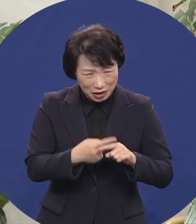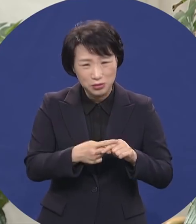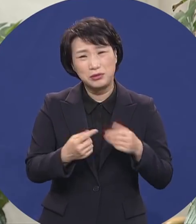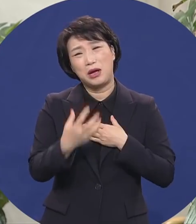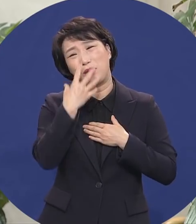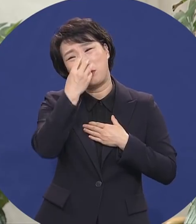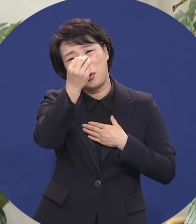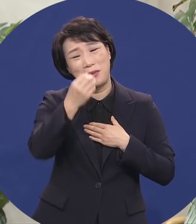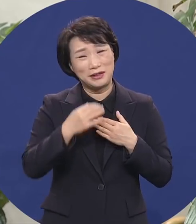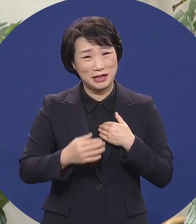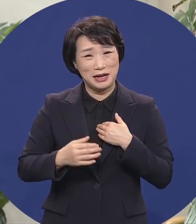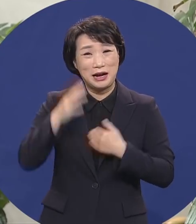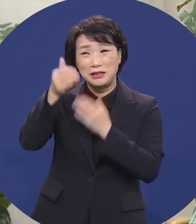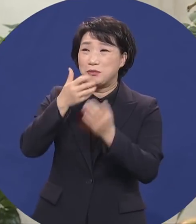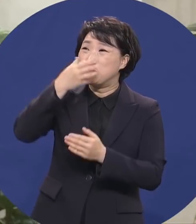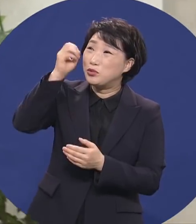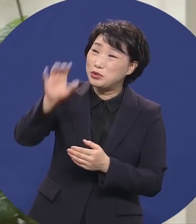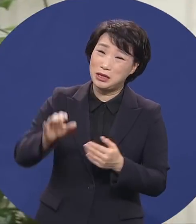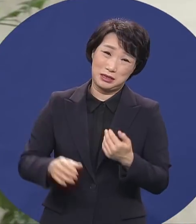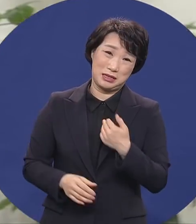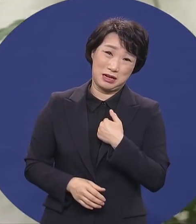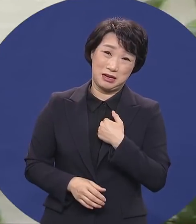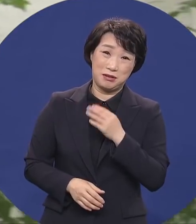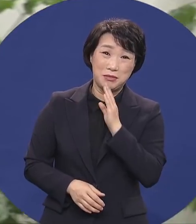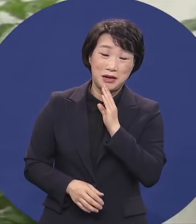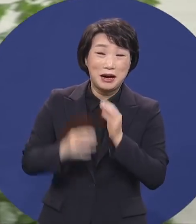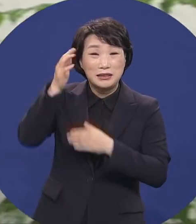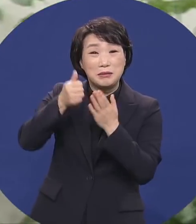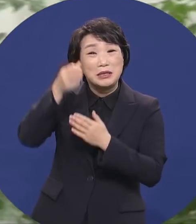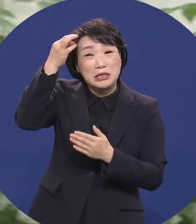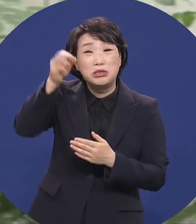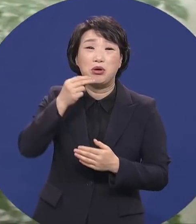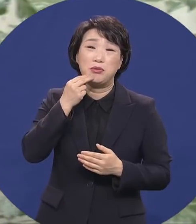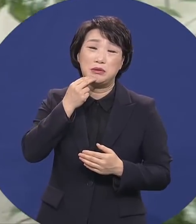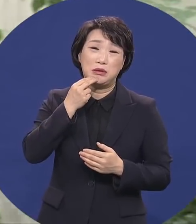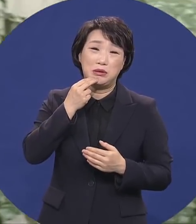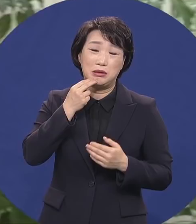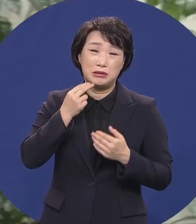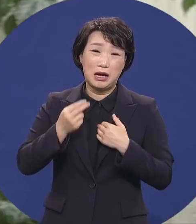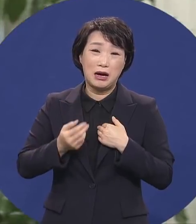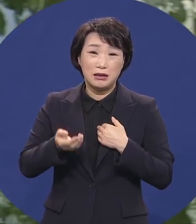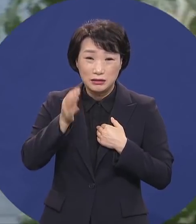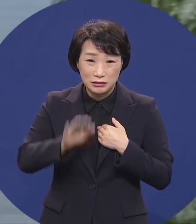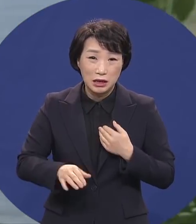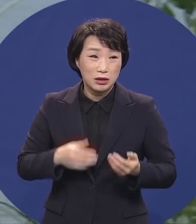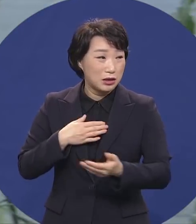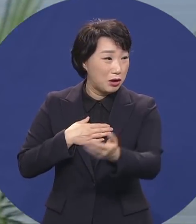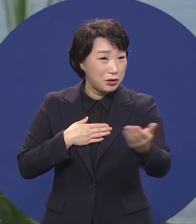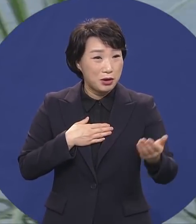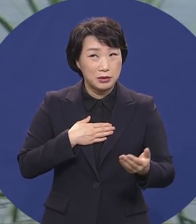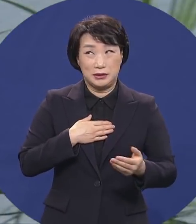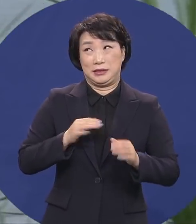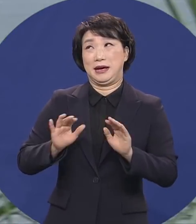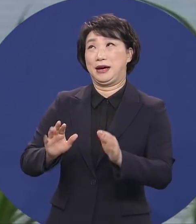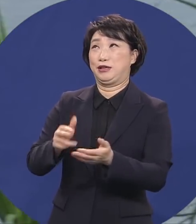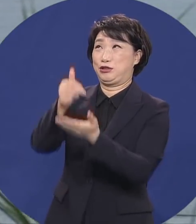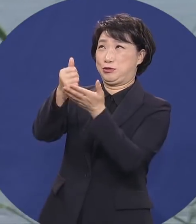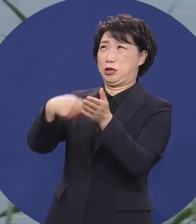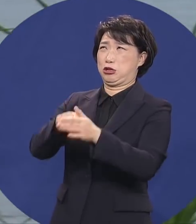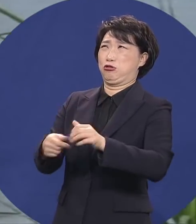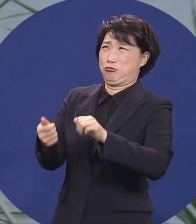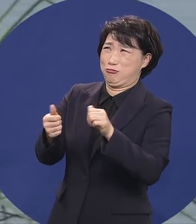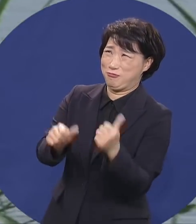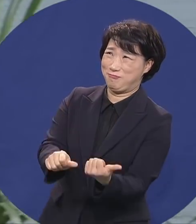찌르고 하나님을 무시하고 그걸 인정하지 않고, 그러면서도 내가 주를 위해